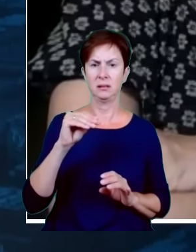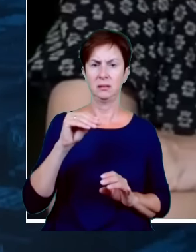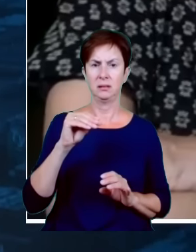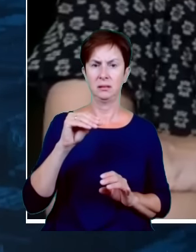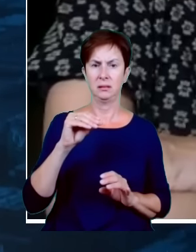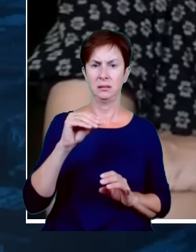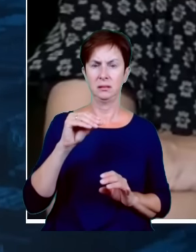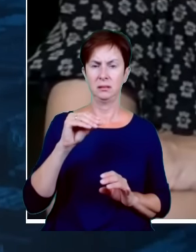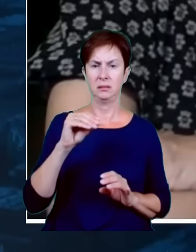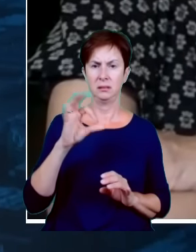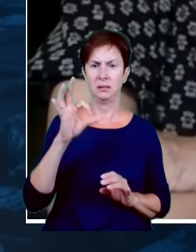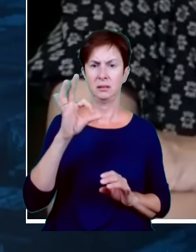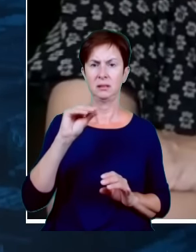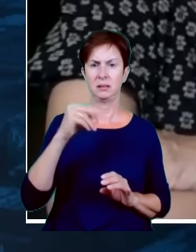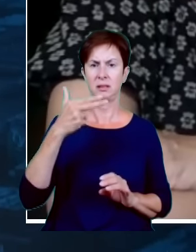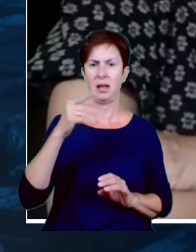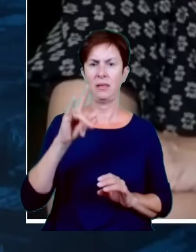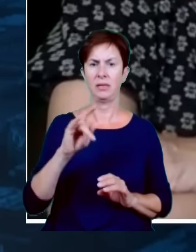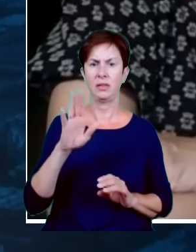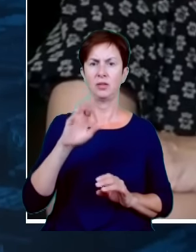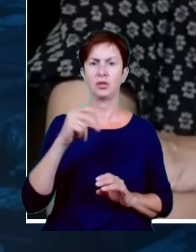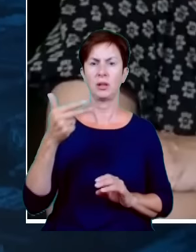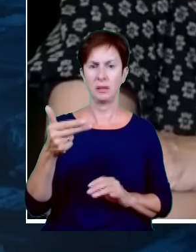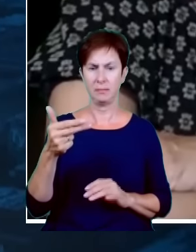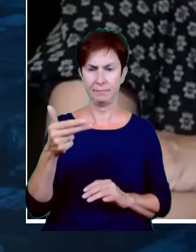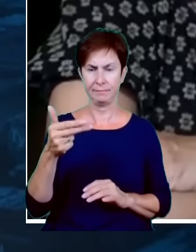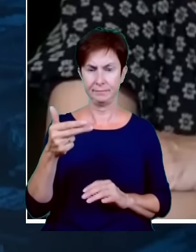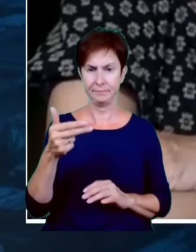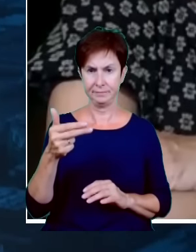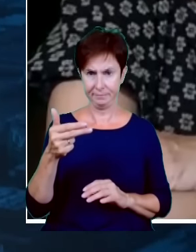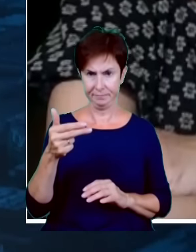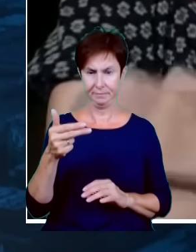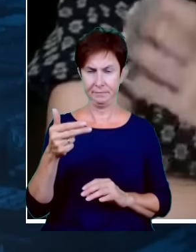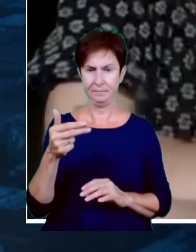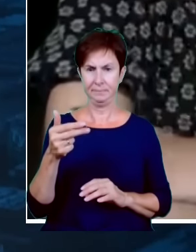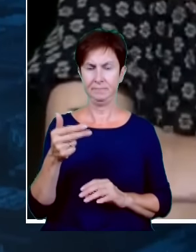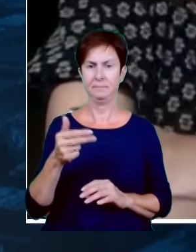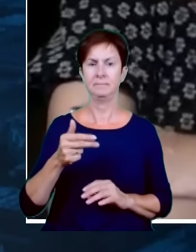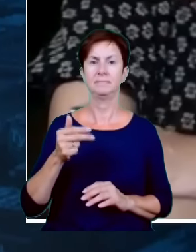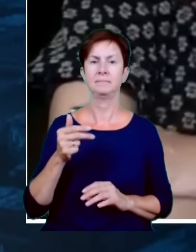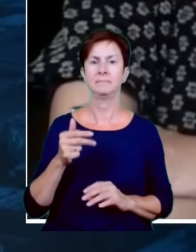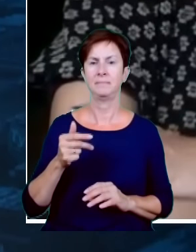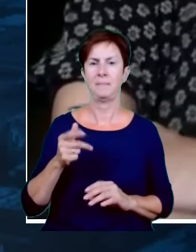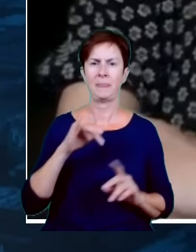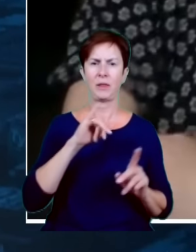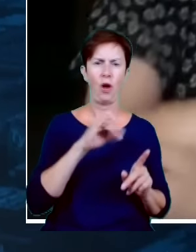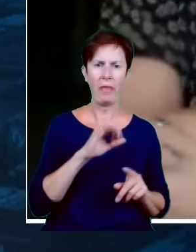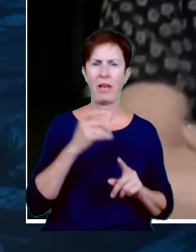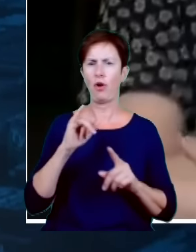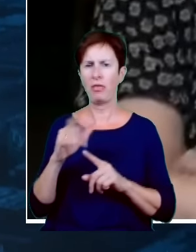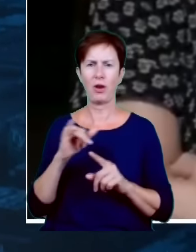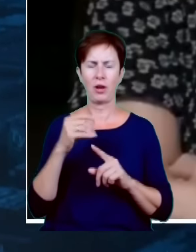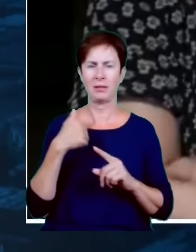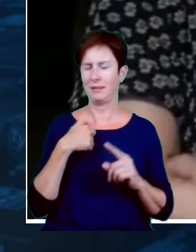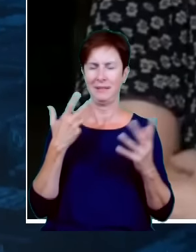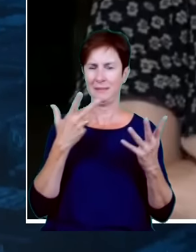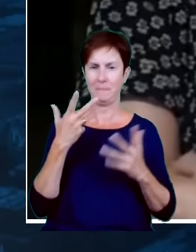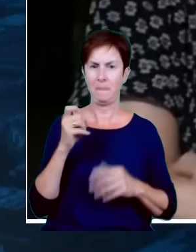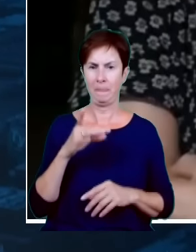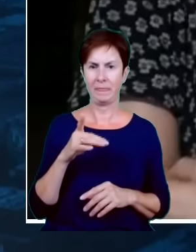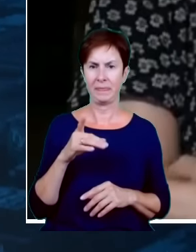Joanny Senyszyn tak dobrze Joanna Senyszyn tak tak imię bo dzisiaj same Joanny Joanna Borowiak Joanna Staniszkis i Joanna Senyszyn wczoraj pani